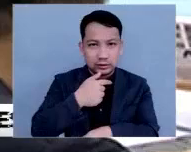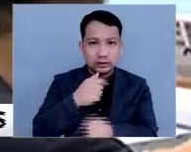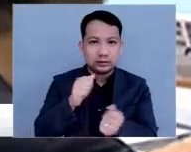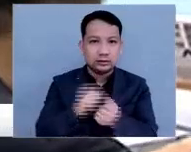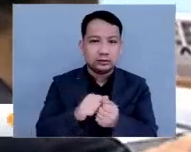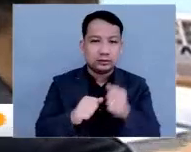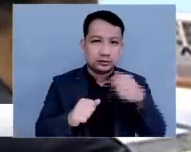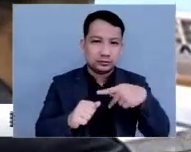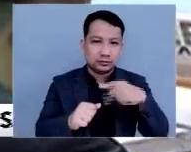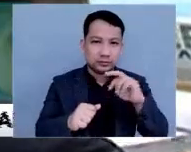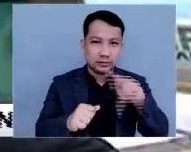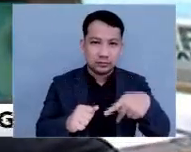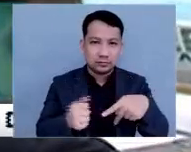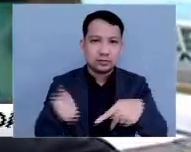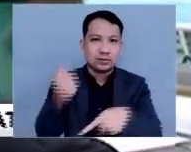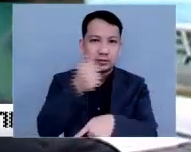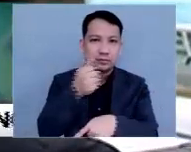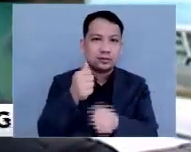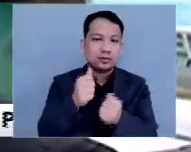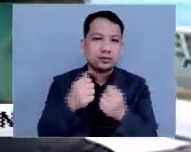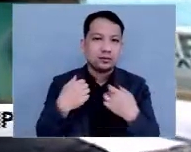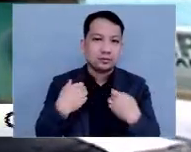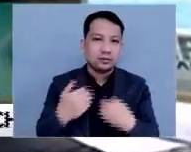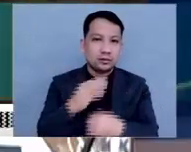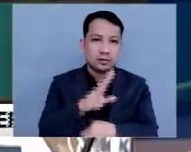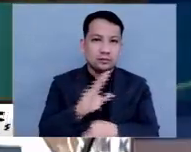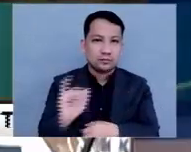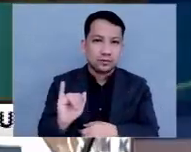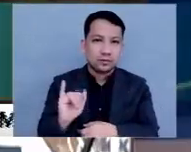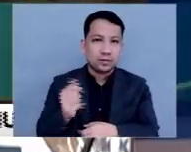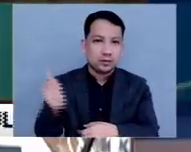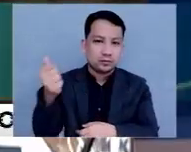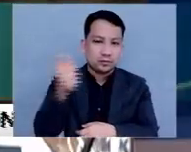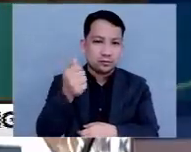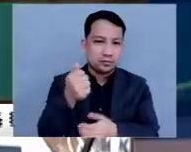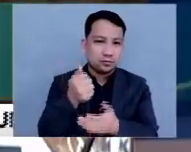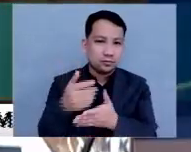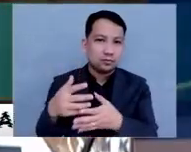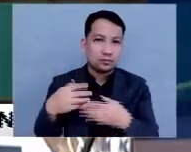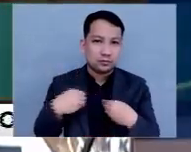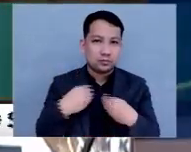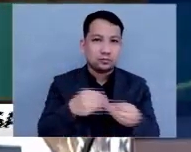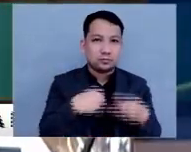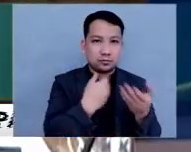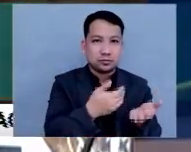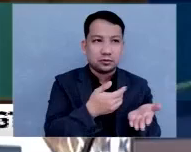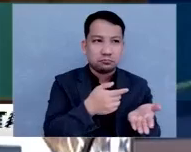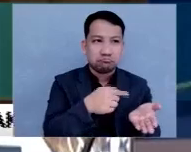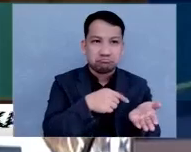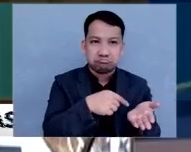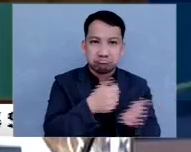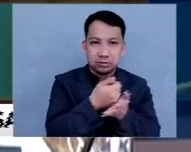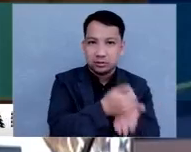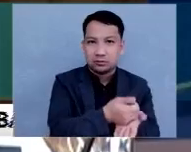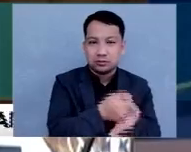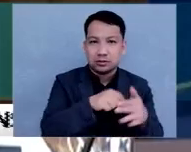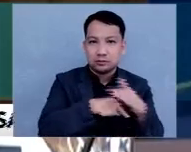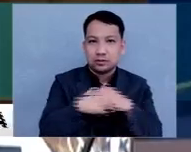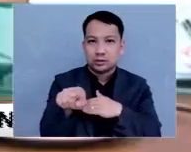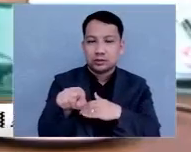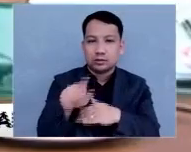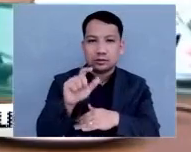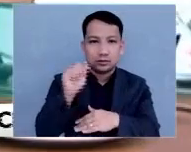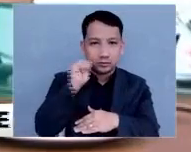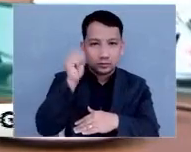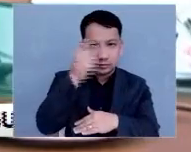PNP Chief isa pa raw mataas na opal ng Bureau of immigration ang tumanggap din ng payola para makatakas sigo Dal milyong